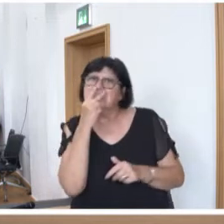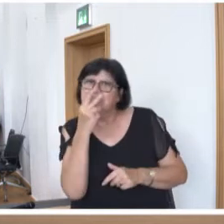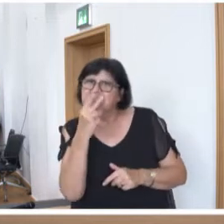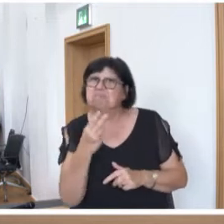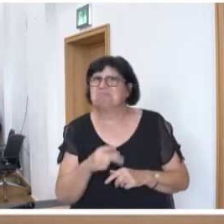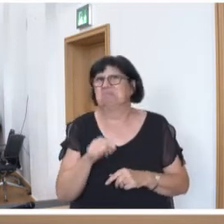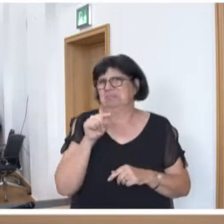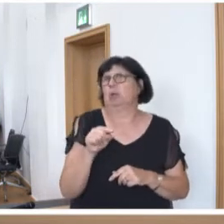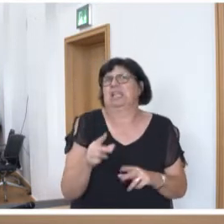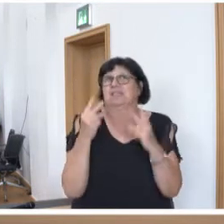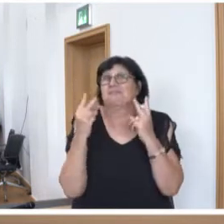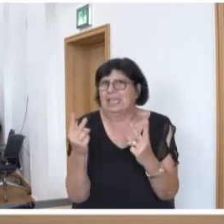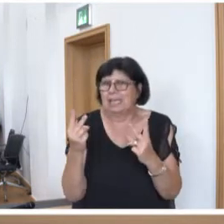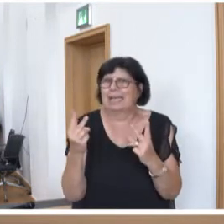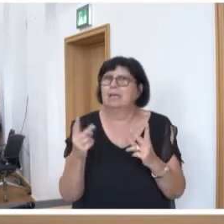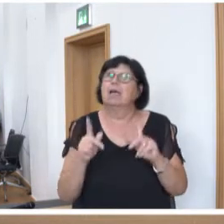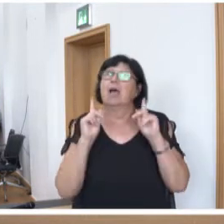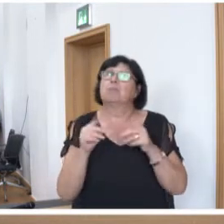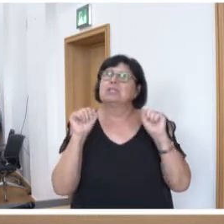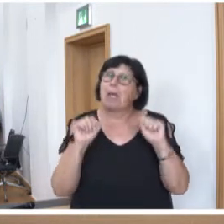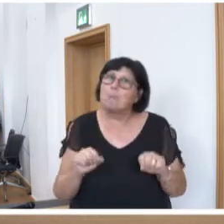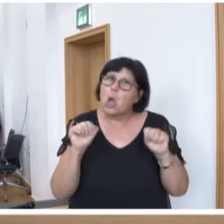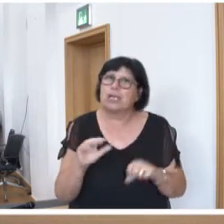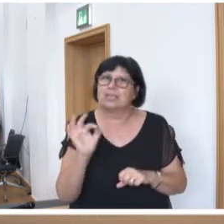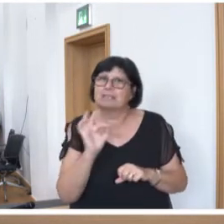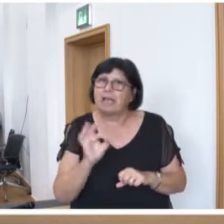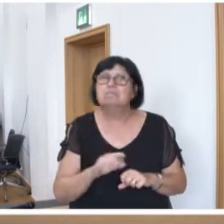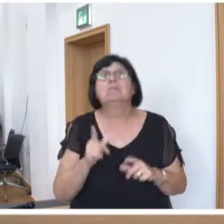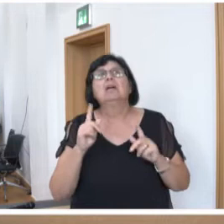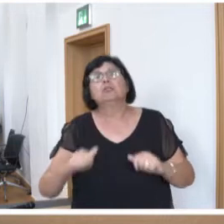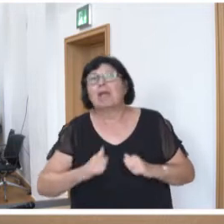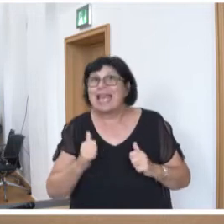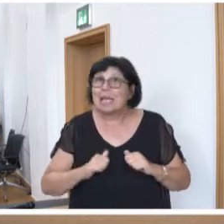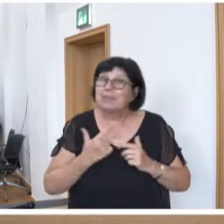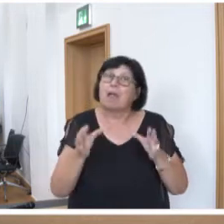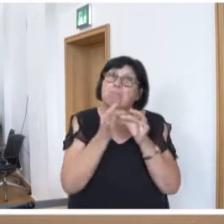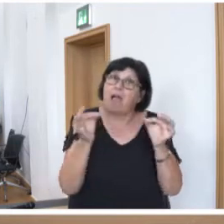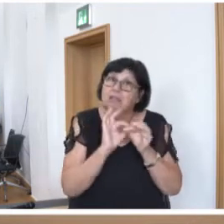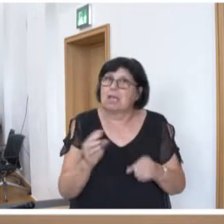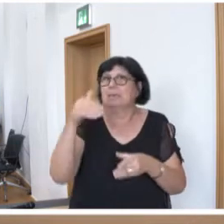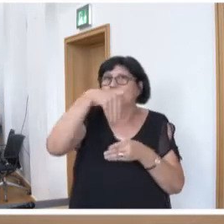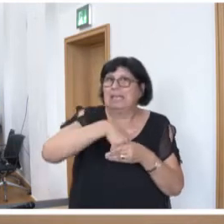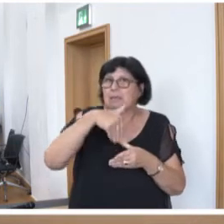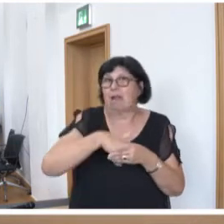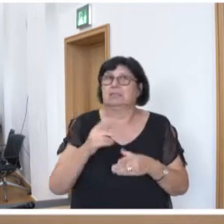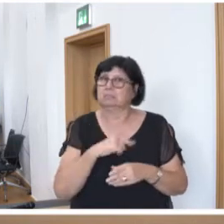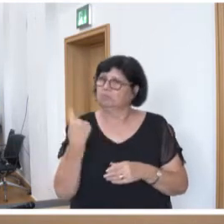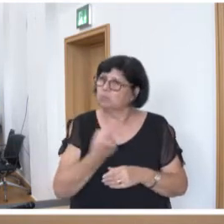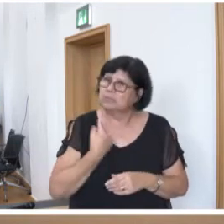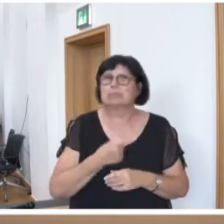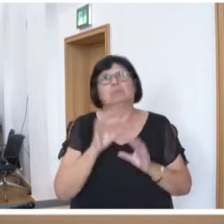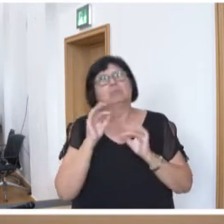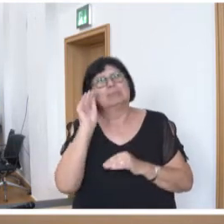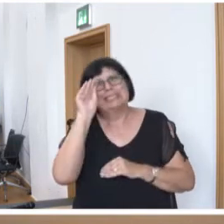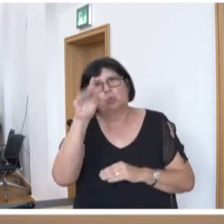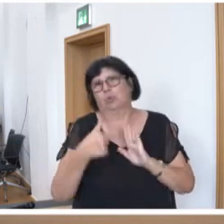das wichtig. Es muss möglich sein, den Alltag zu bestreiten und es müssen Maßnahmen beinhaltet sein, die uns eine Perspektive bieten.